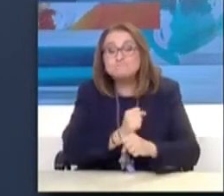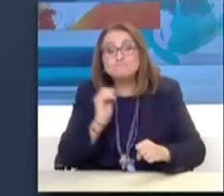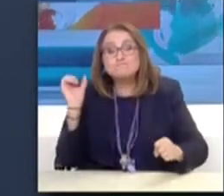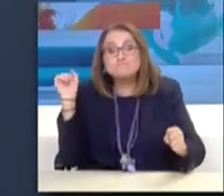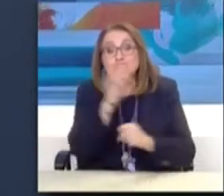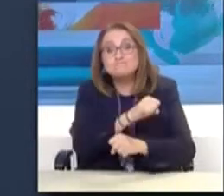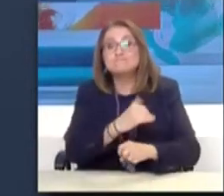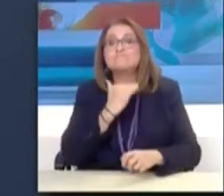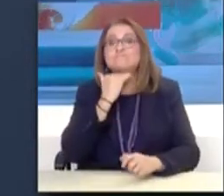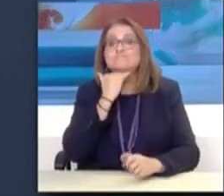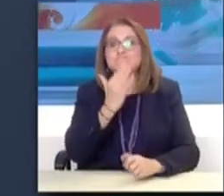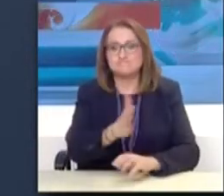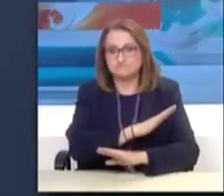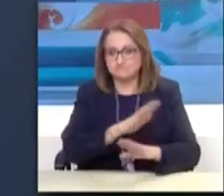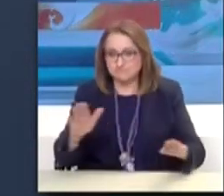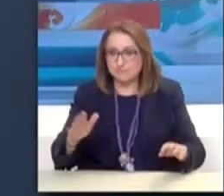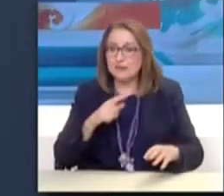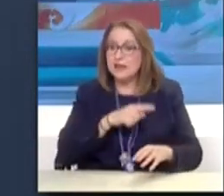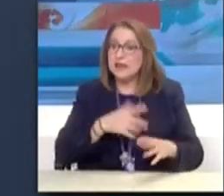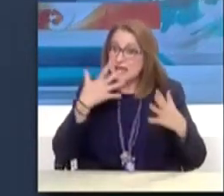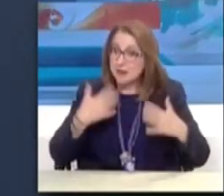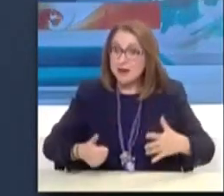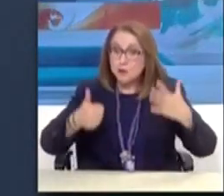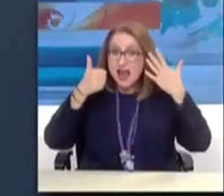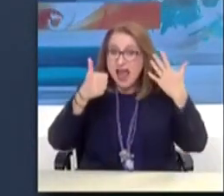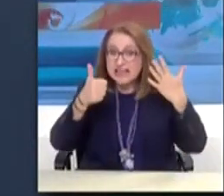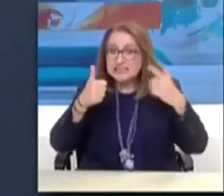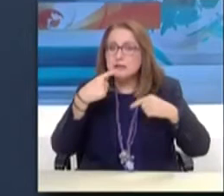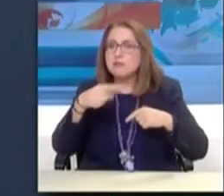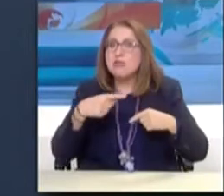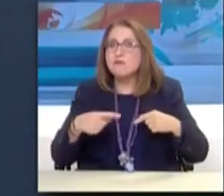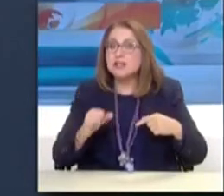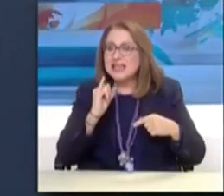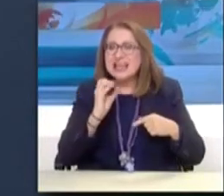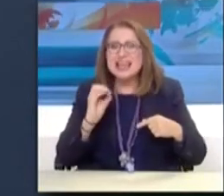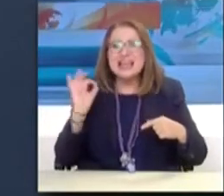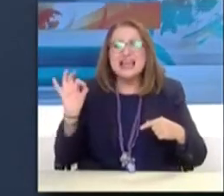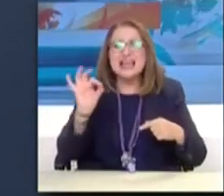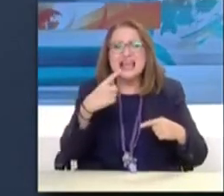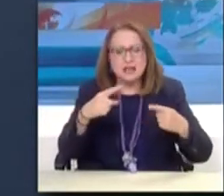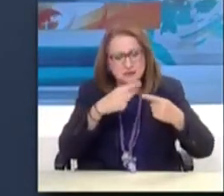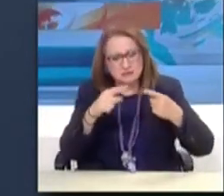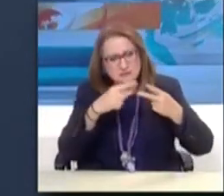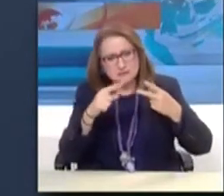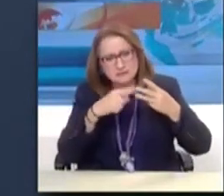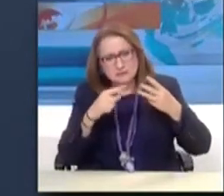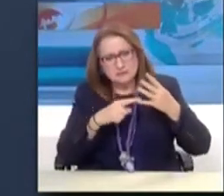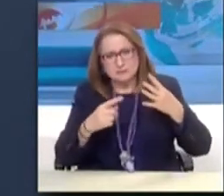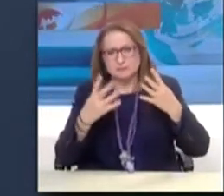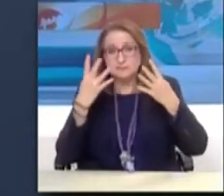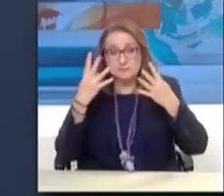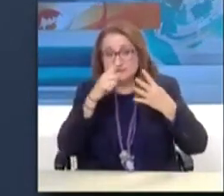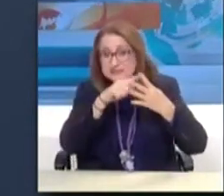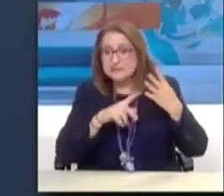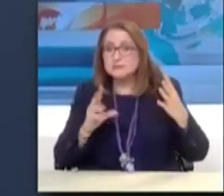κυκλοφορούν τουλάχιστον 6 μεγάλες κατηγορίες άλλων αναπνευστικών ιών. Θα σας πω για τους ιούς παραγρίπης, τουλάχιστον 4